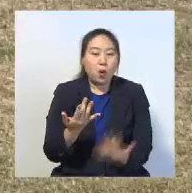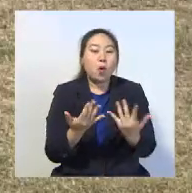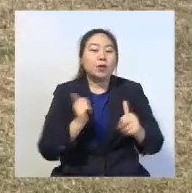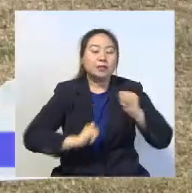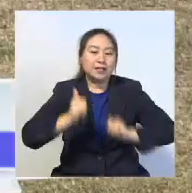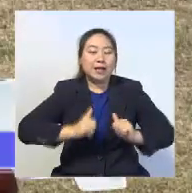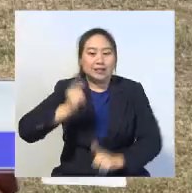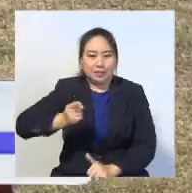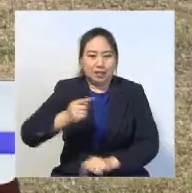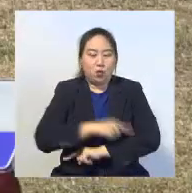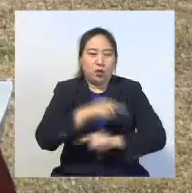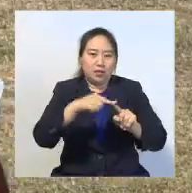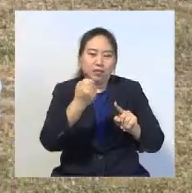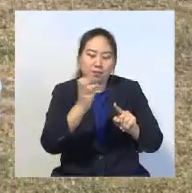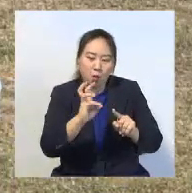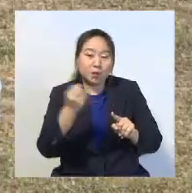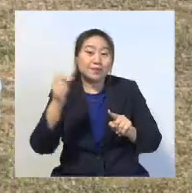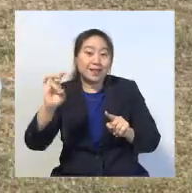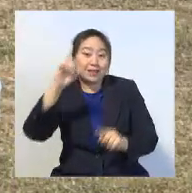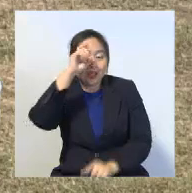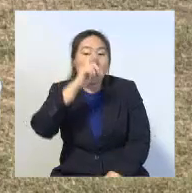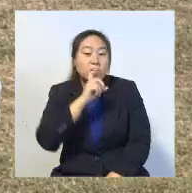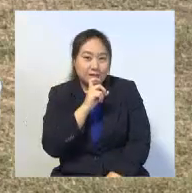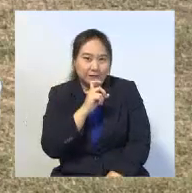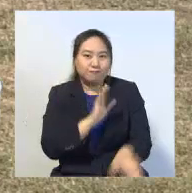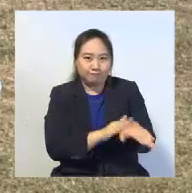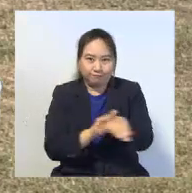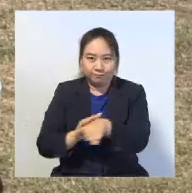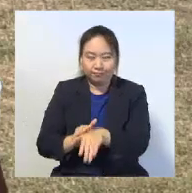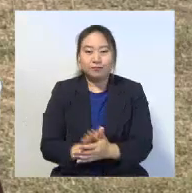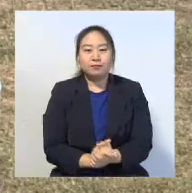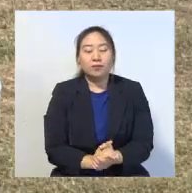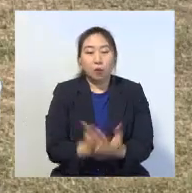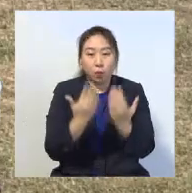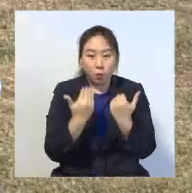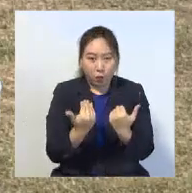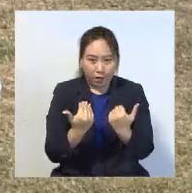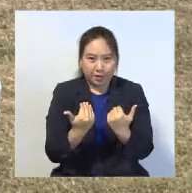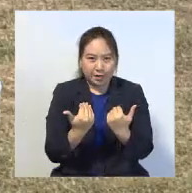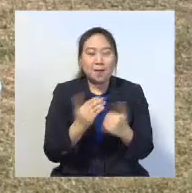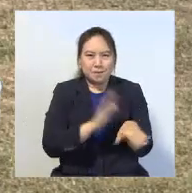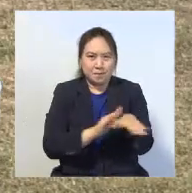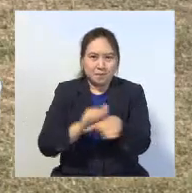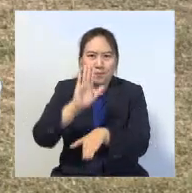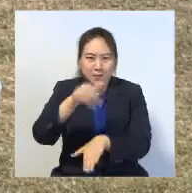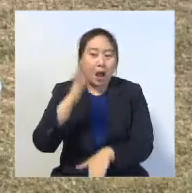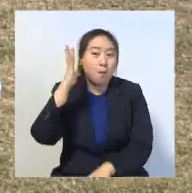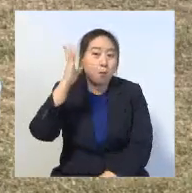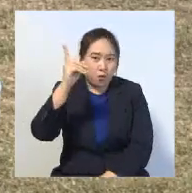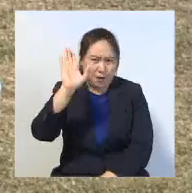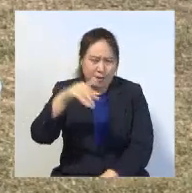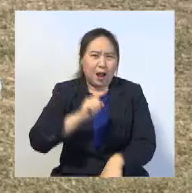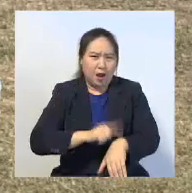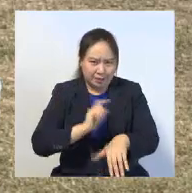ก็คือวันที่ 16-17 เสาร์อาทิตย์นะครับประกาศเรียนเชิญนะครับวันนี้ก็ยังไม่สายนะครับเชิญชวนมาพรุ่งนี้มาทันครับ